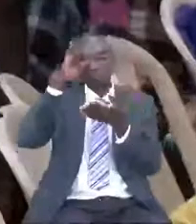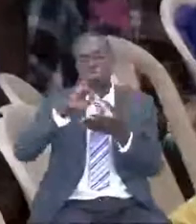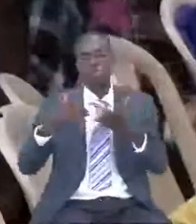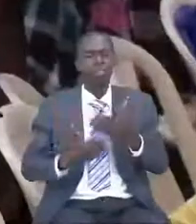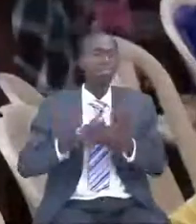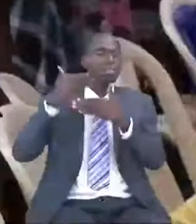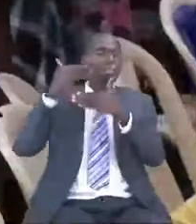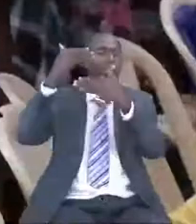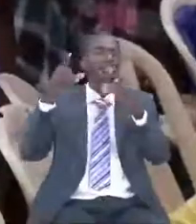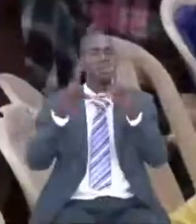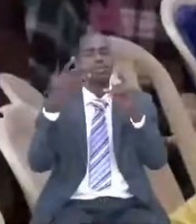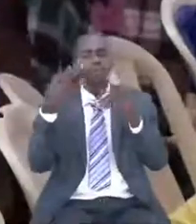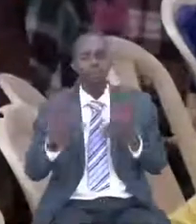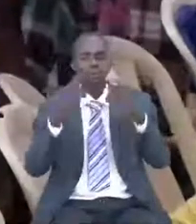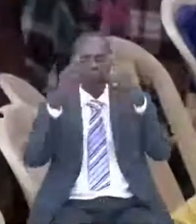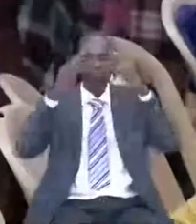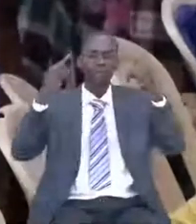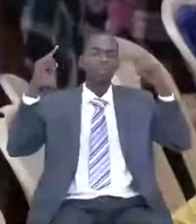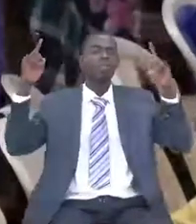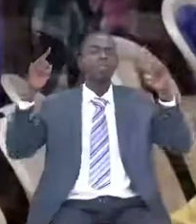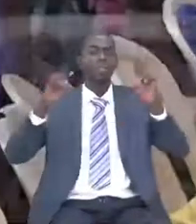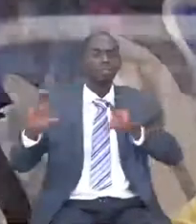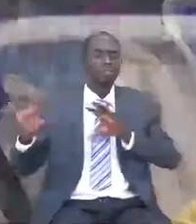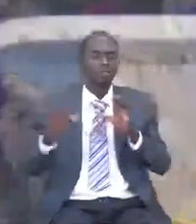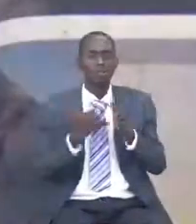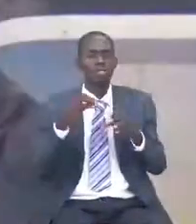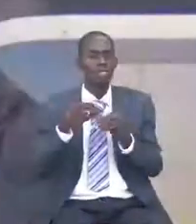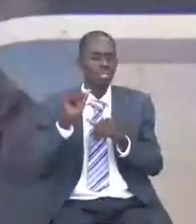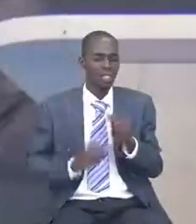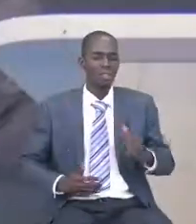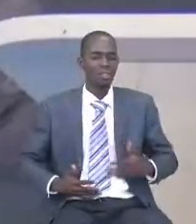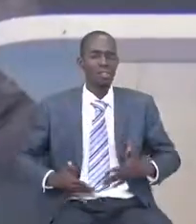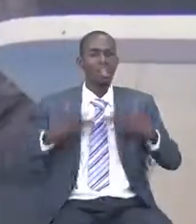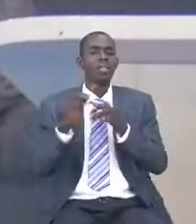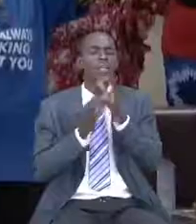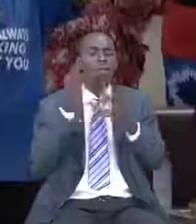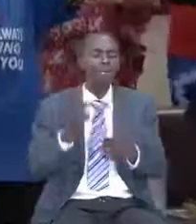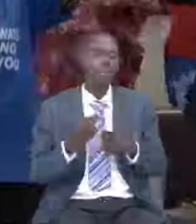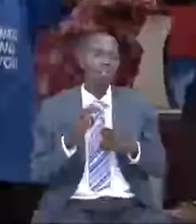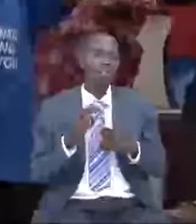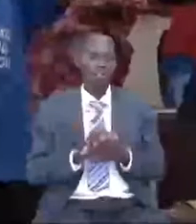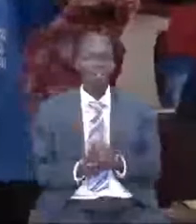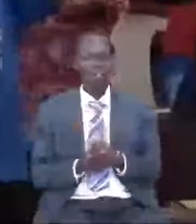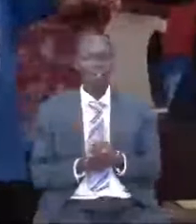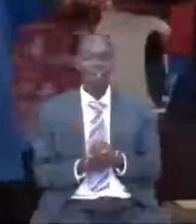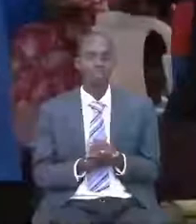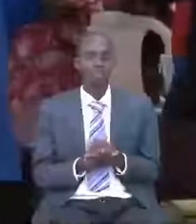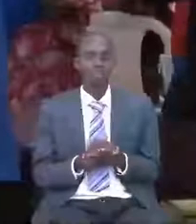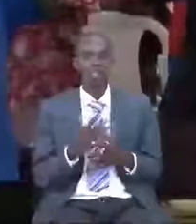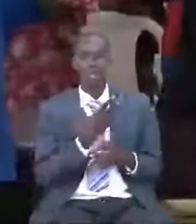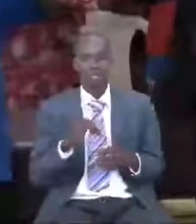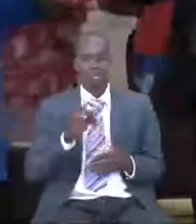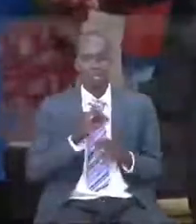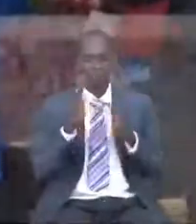l'amour, niveau supérieur de l'apprentissage, niveau supérieur de réalisation. Fais-le dans chaque vie au nom